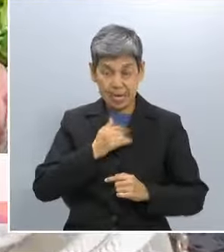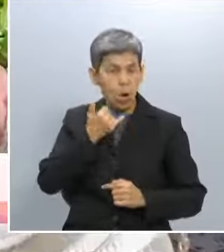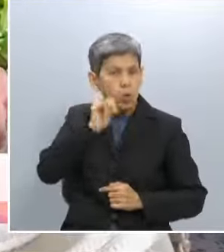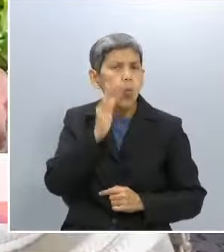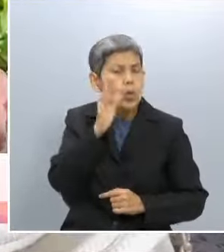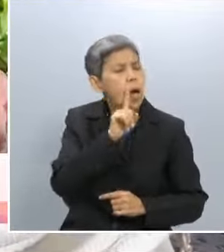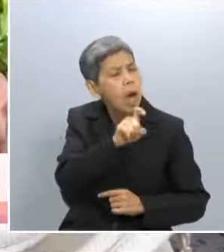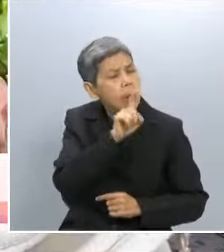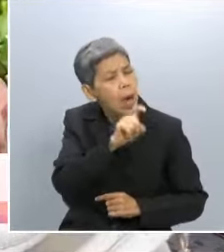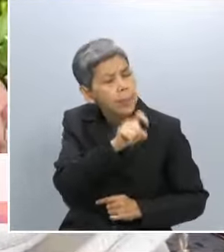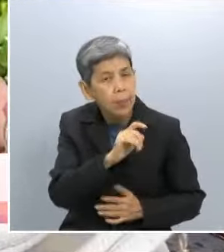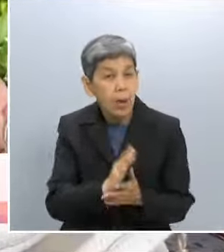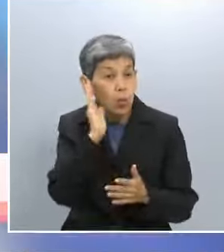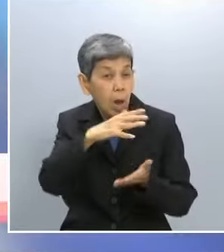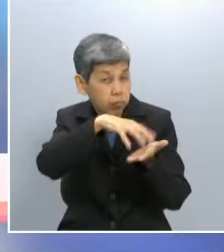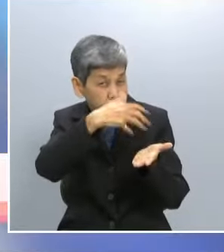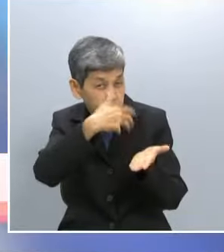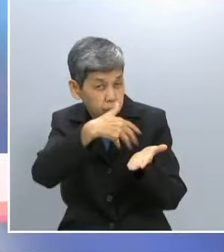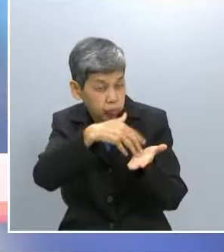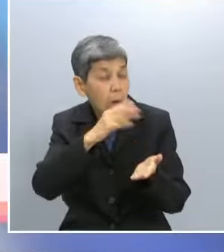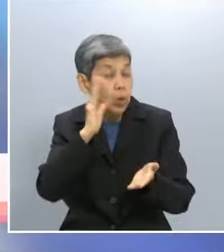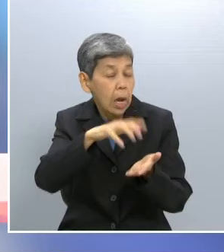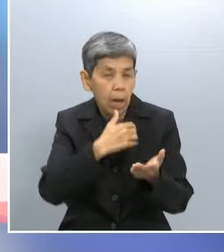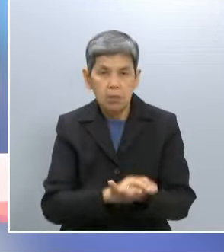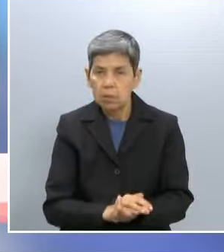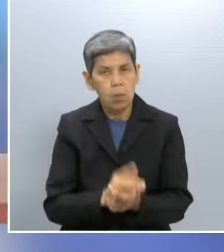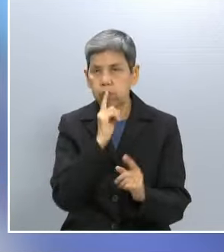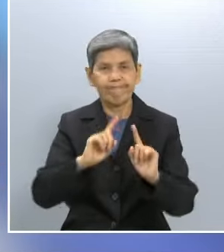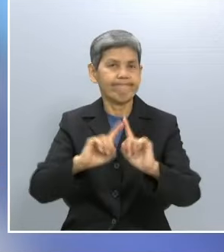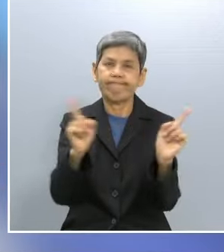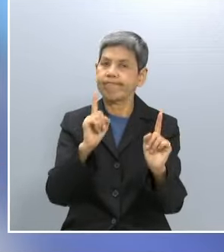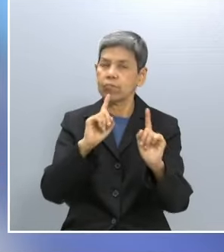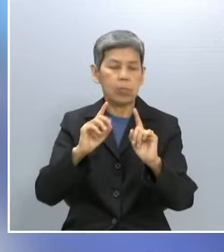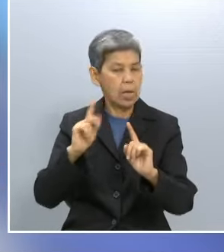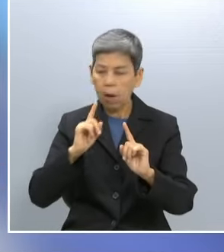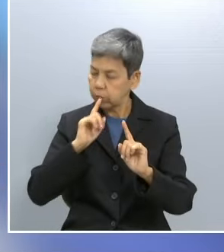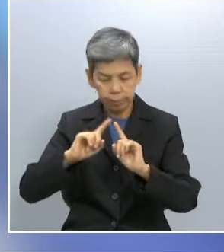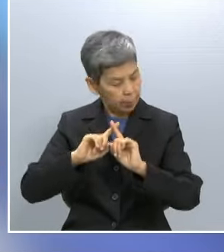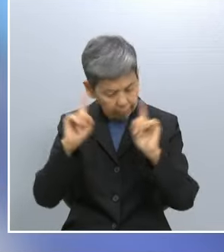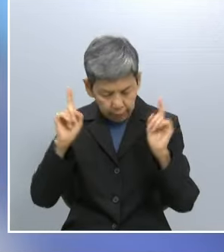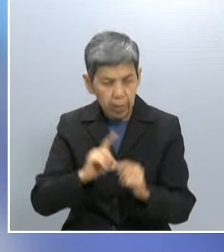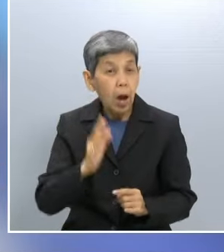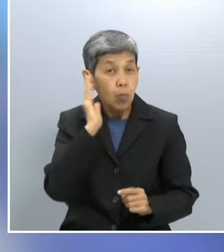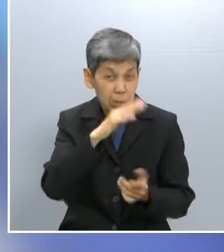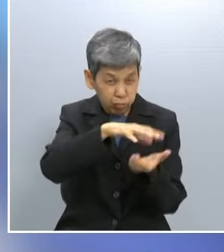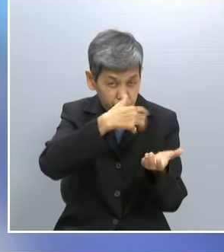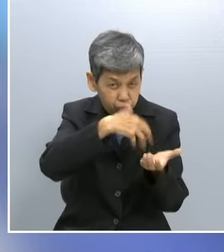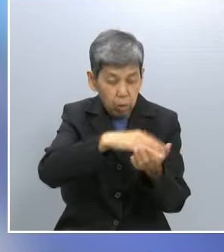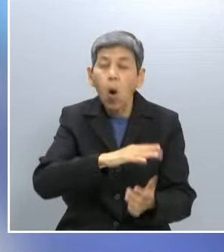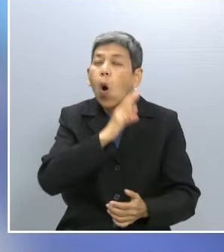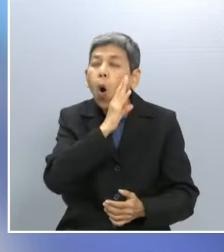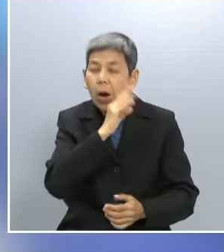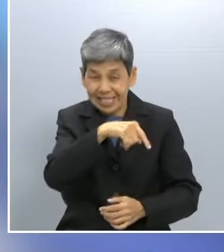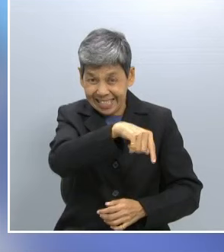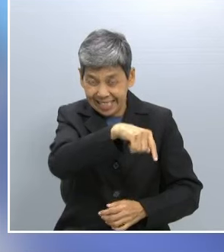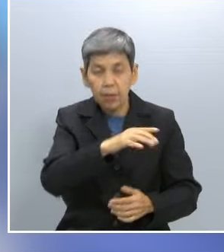ามเหตุการณ์แต่สิ่งที่ทอยเล่าให้ตนเองฟังไม่เหมือนกับที่ให้สัมภาษณ์สื่อเลยทอยเนี่ยอ้างกับมิ้นบอกว่